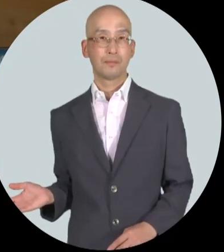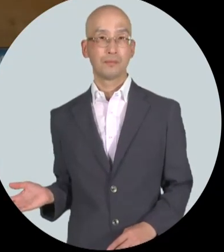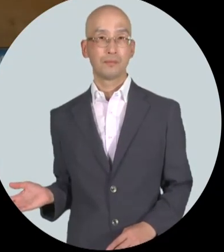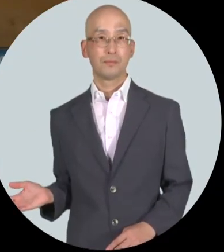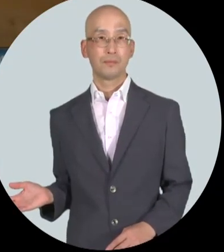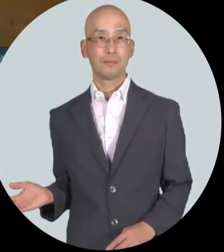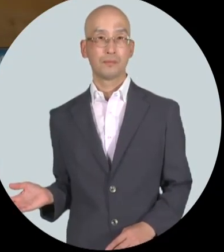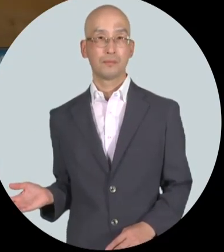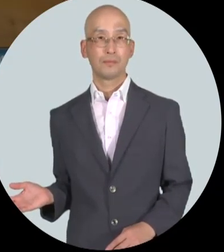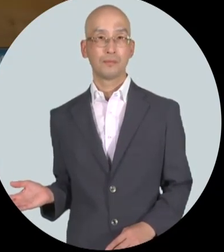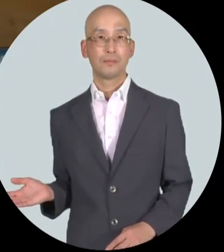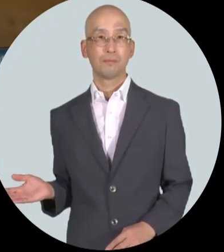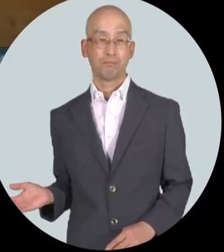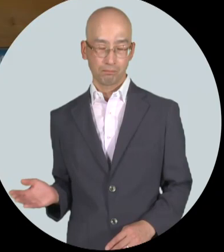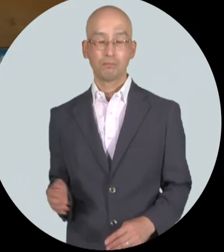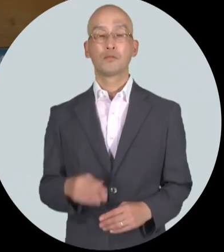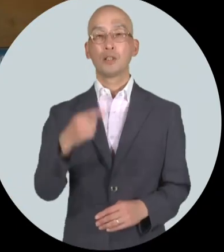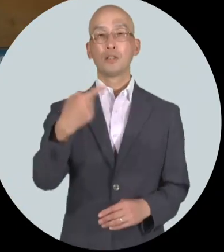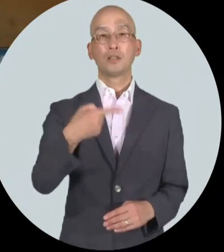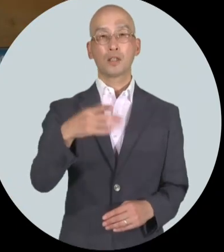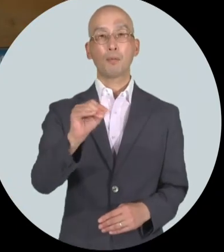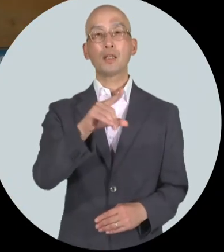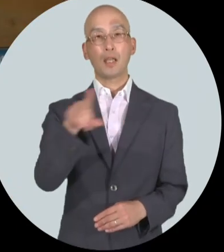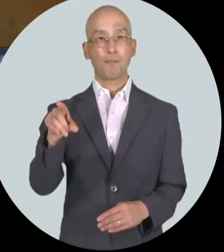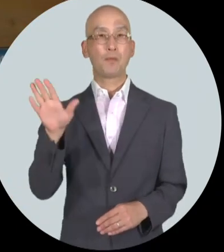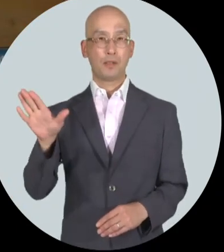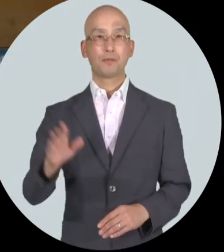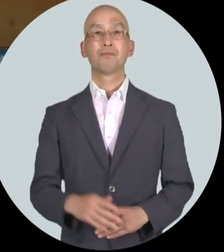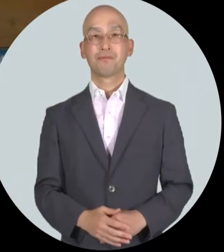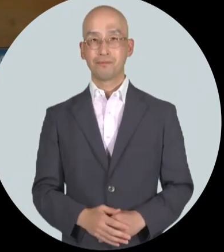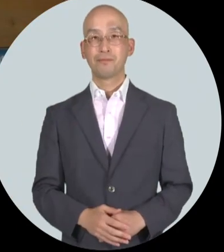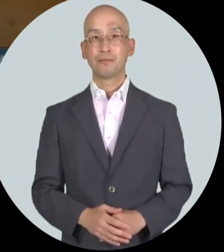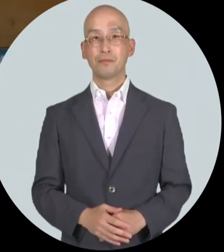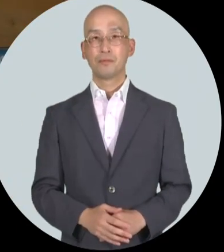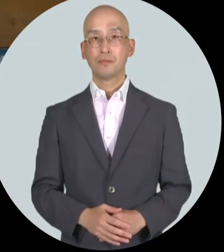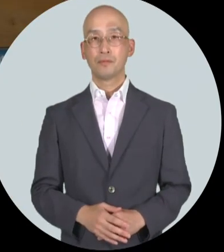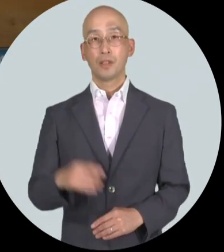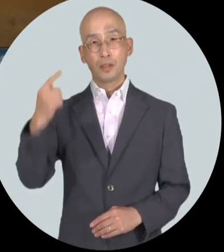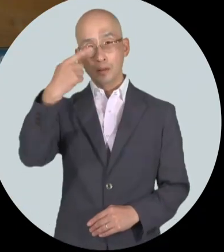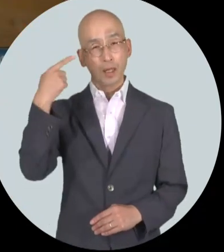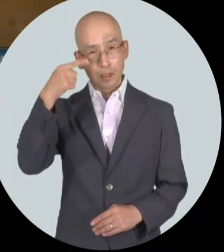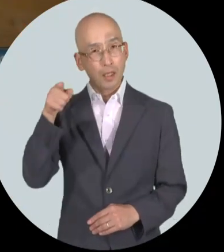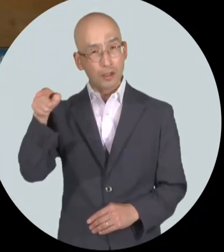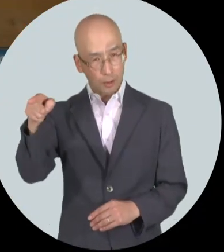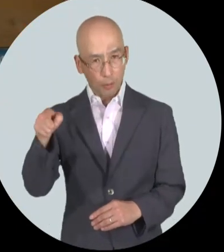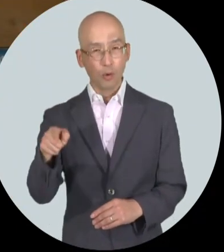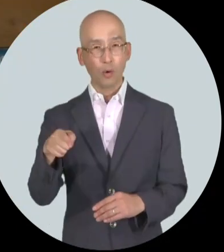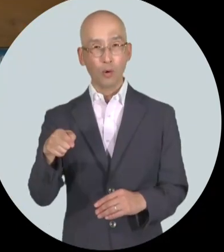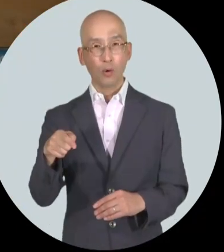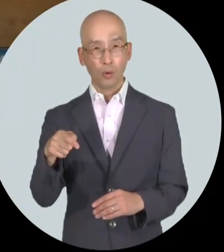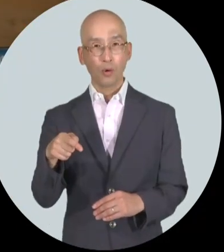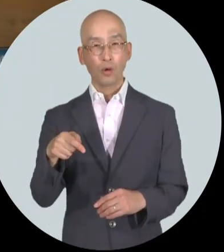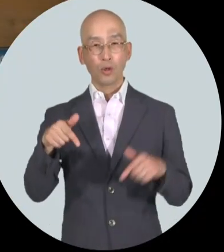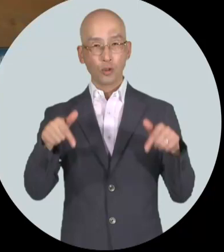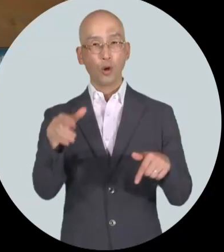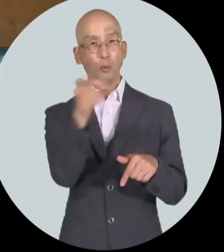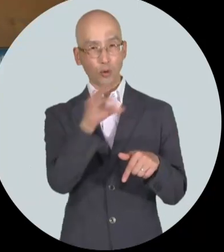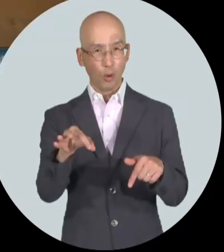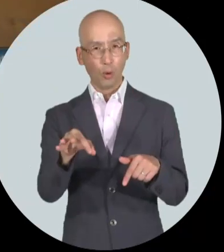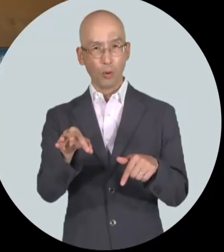大事業費1000万円ということで、海外における京物の認知度